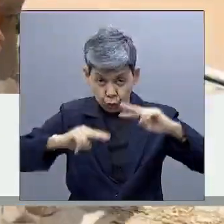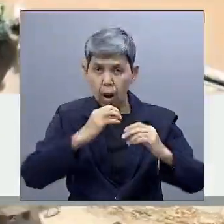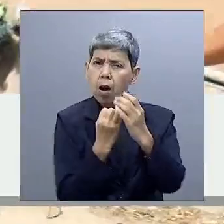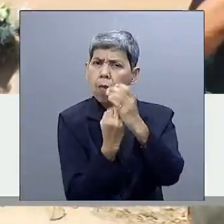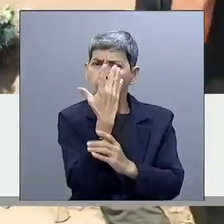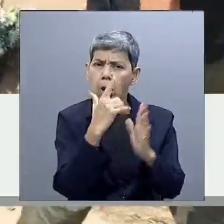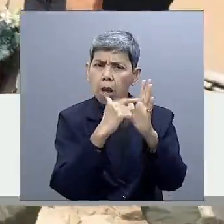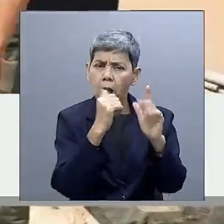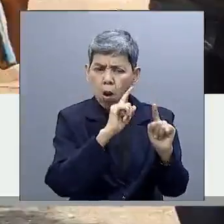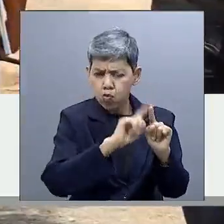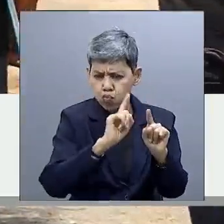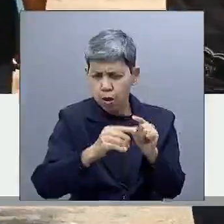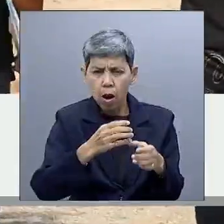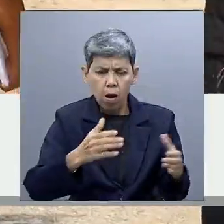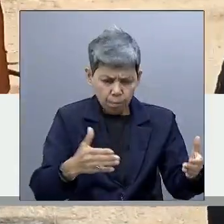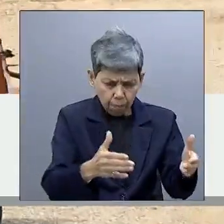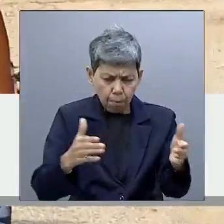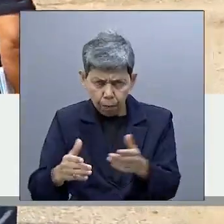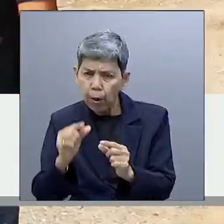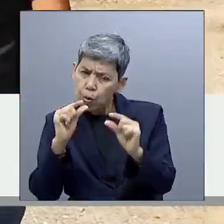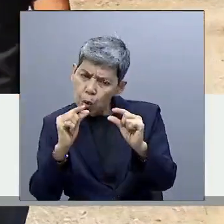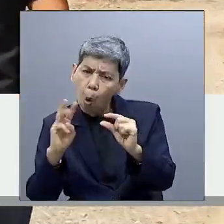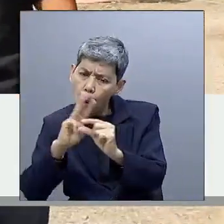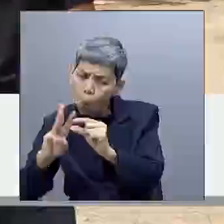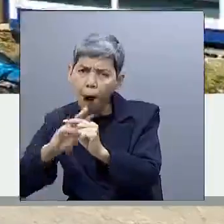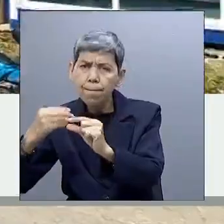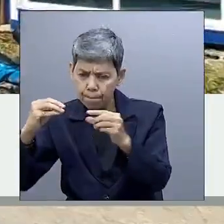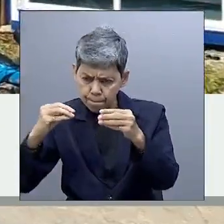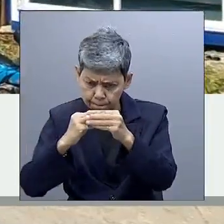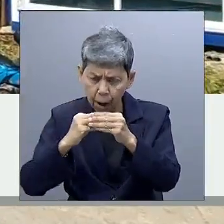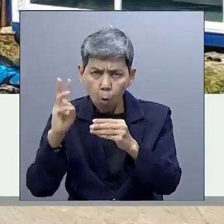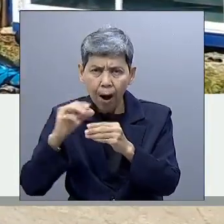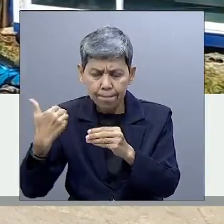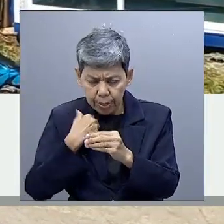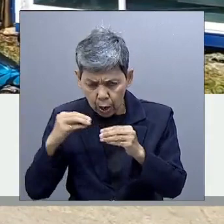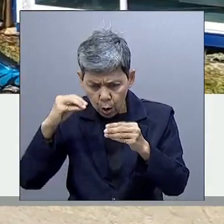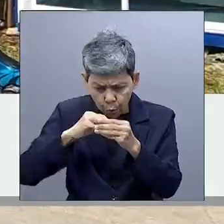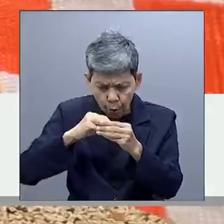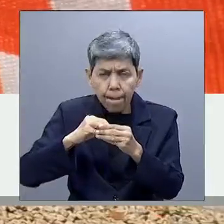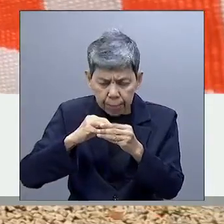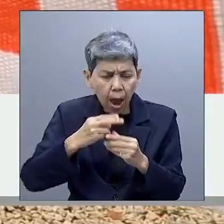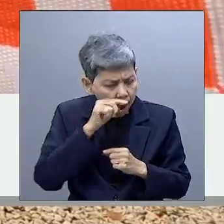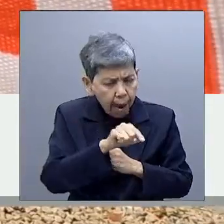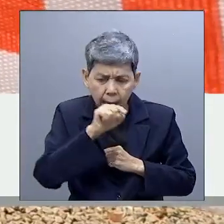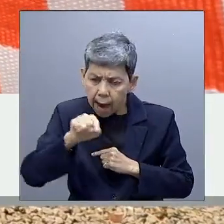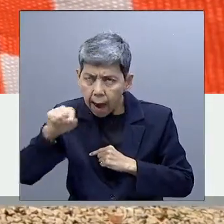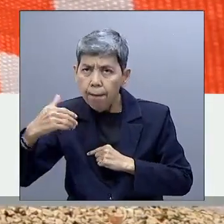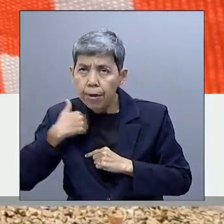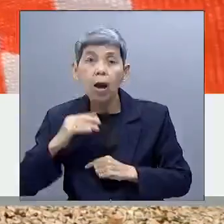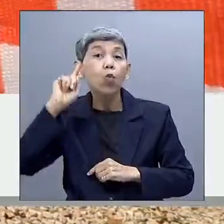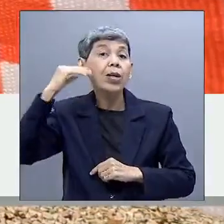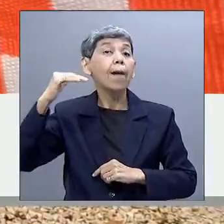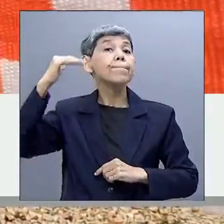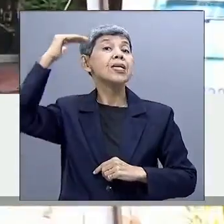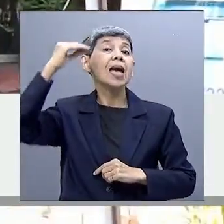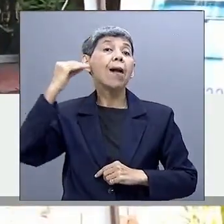หลายชนิดอยู่ในขวดโหลมีแคปซูลเปล่ามีแคปซูลที่บรรจุยาสมุนไพรแล้วจำนวนหนึ่งค่ะพี่สาวที่เป็นเจ้า